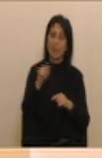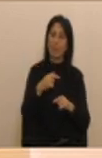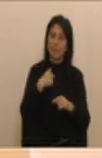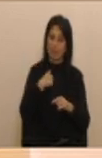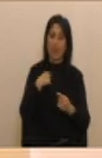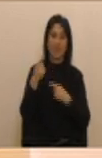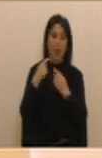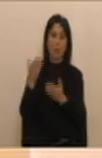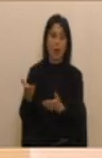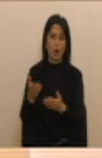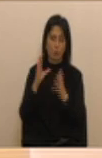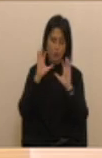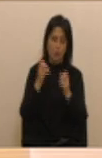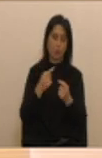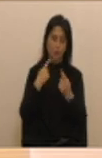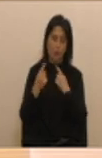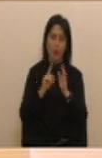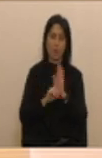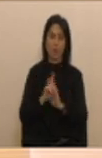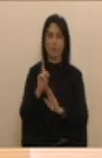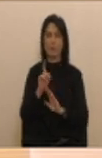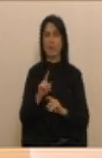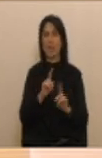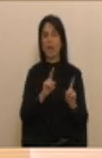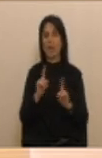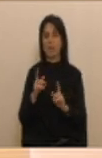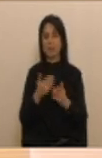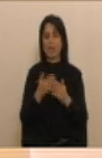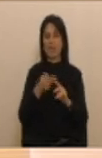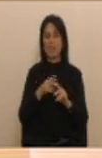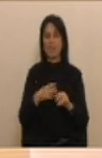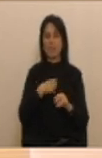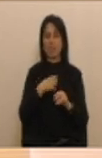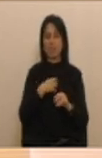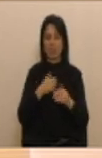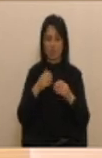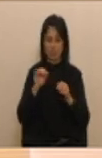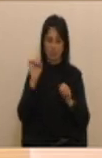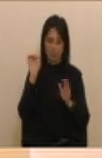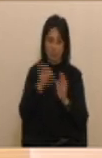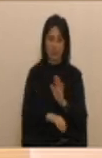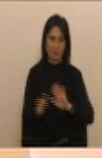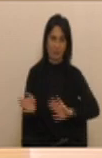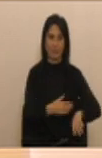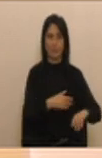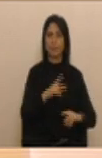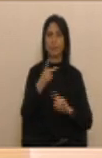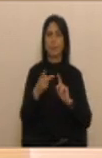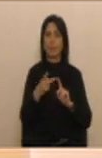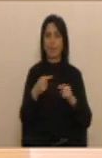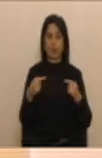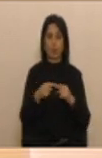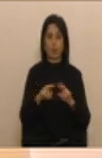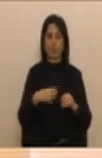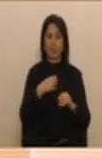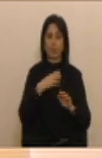ჩვენ ლაპარაკობთ, მართლა სერიოზულად დავიწყეთ ლაპარაკი და რაღაცნაირად ეს შიში გადავტეხოთ ადამიანებში. და მეორე, ზუსტად ასევე